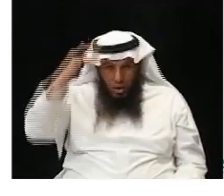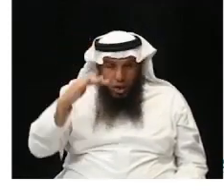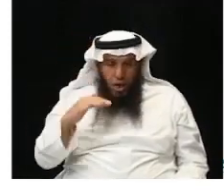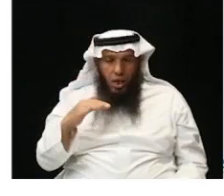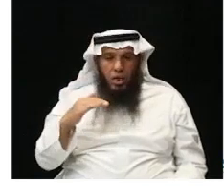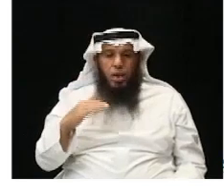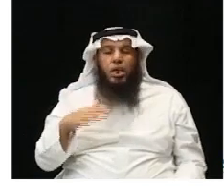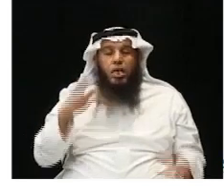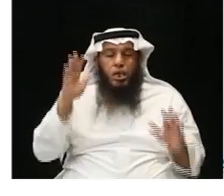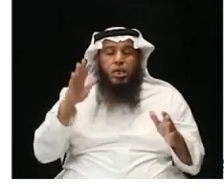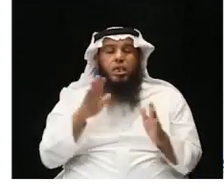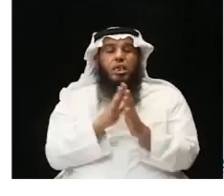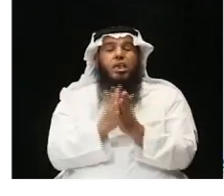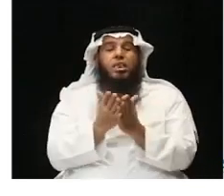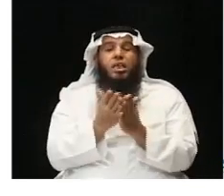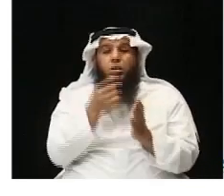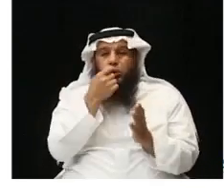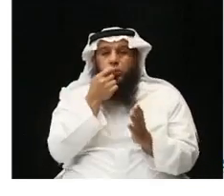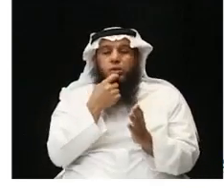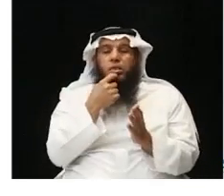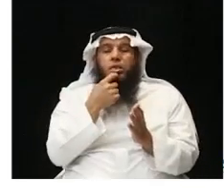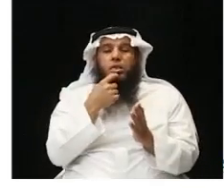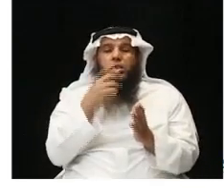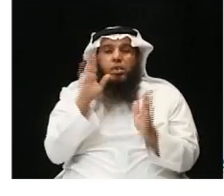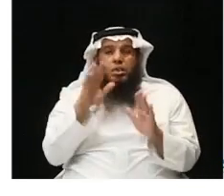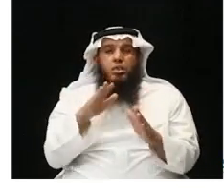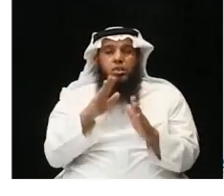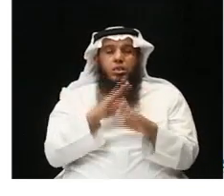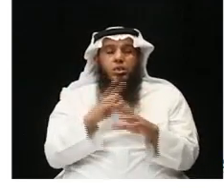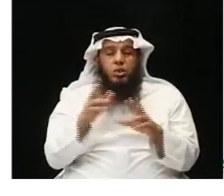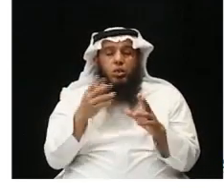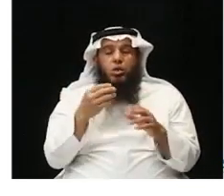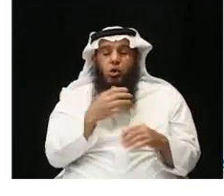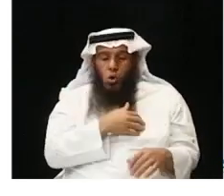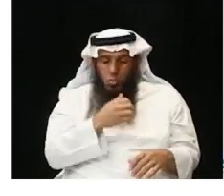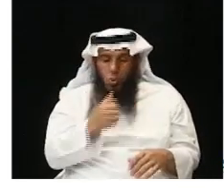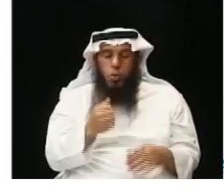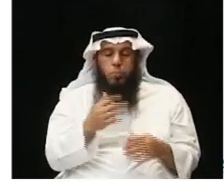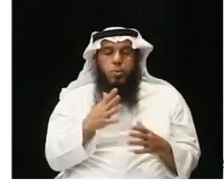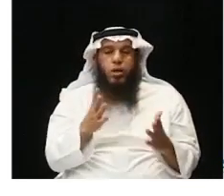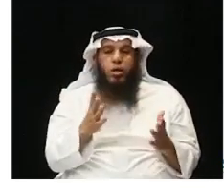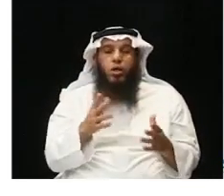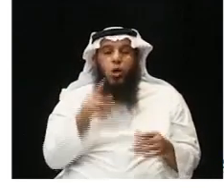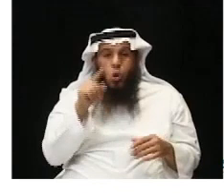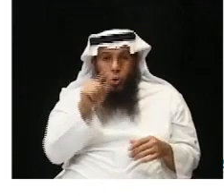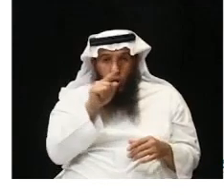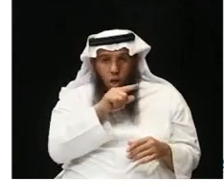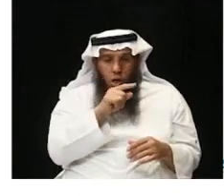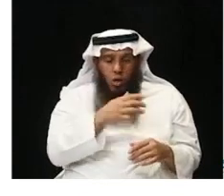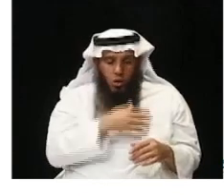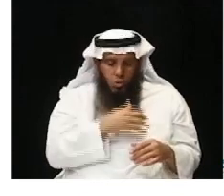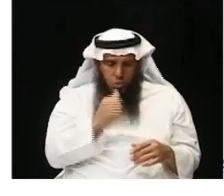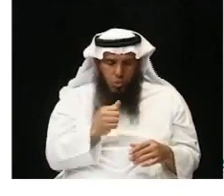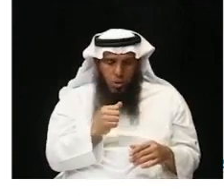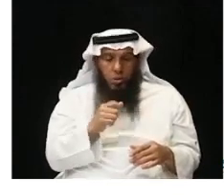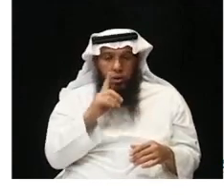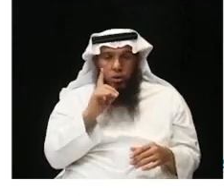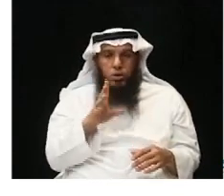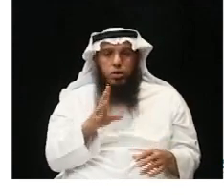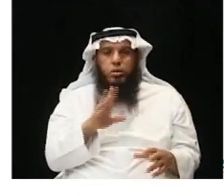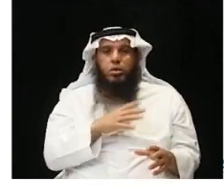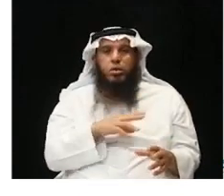أنزلنا إليك الكتاب، الذين آتيناهم الكتاب يؤمنون به، ومن هؤلاء من يؤمن به،